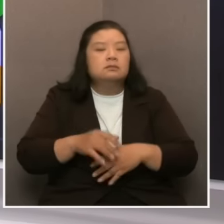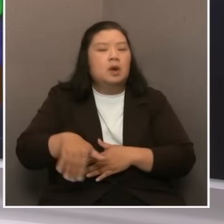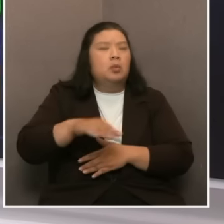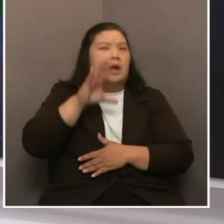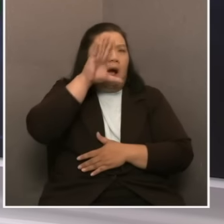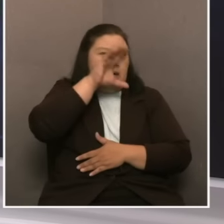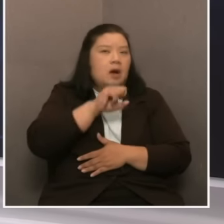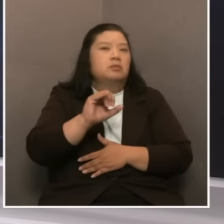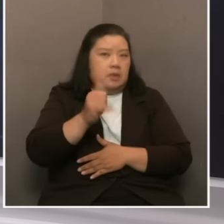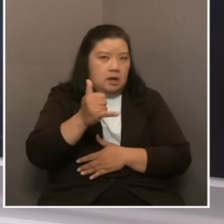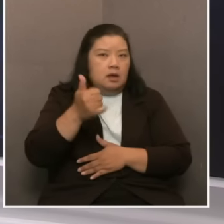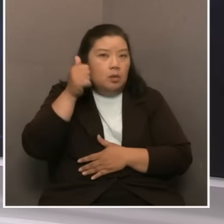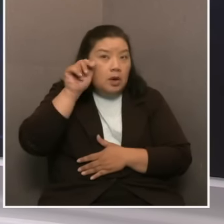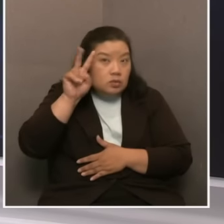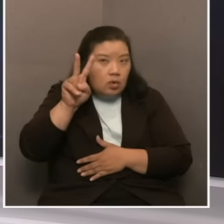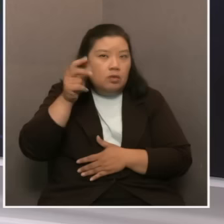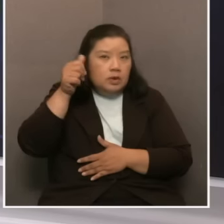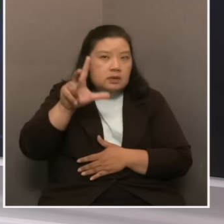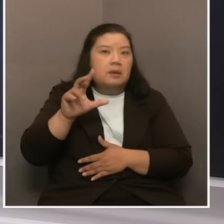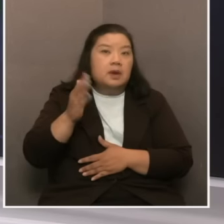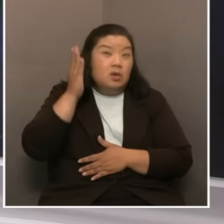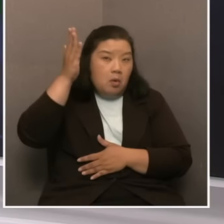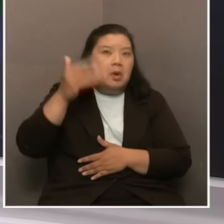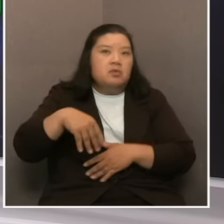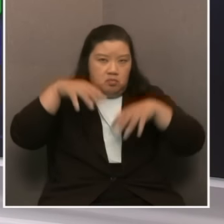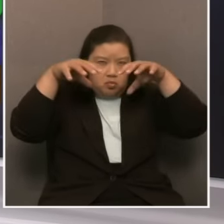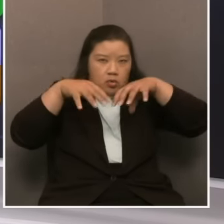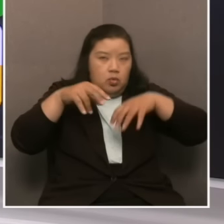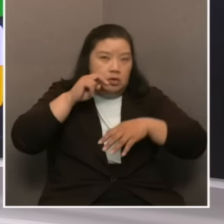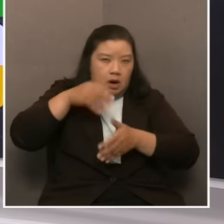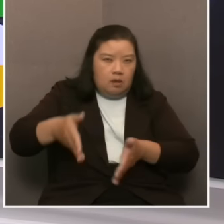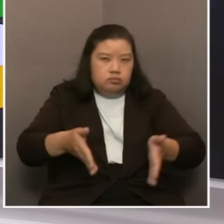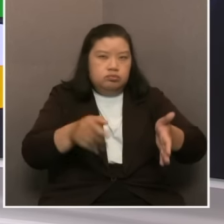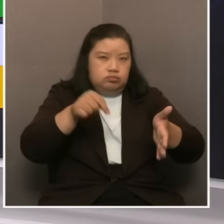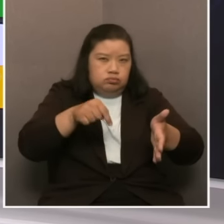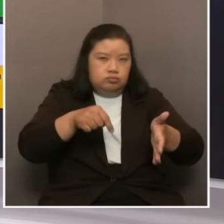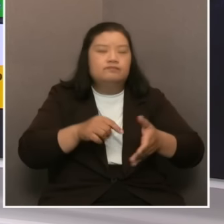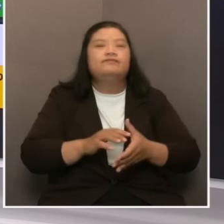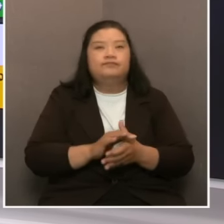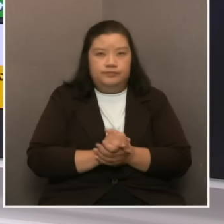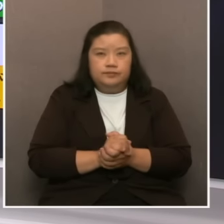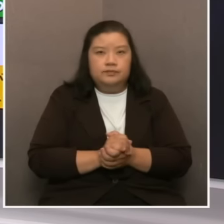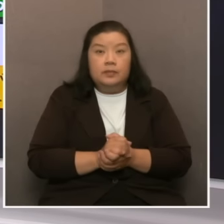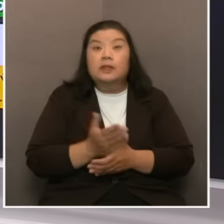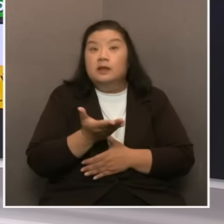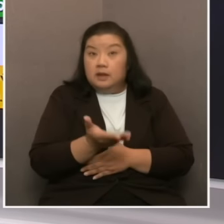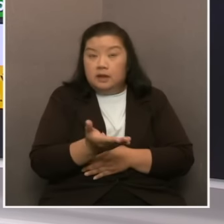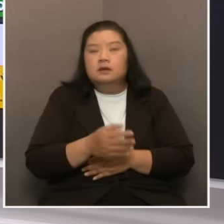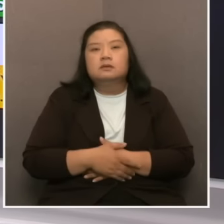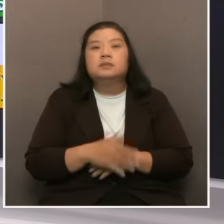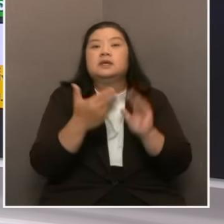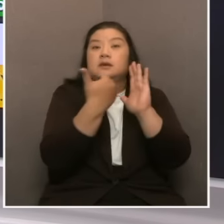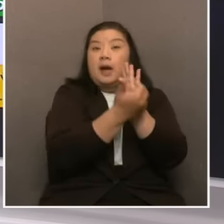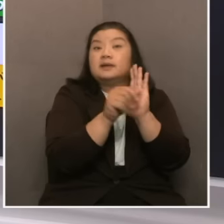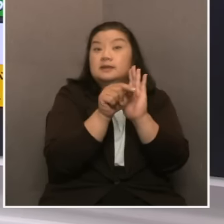่า 2-3 หนข้หน้าปริมานฝนจะเข้ามาเติมตามแน้ในผ้าอีศานตอนนี้ำ